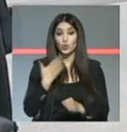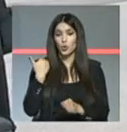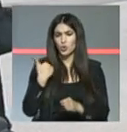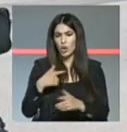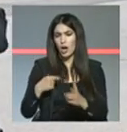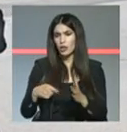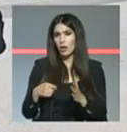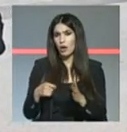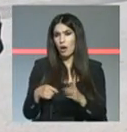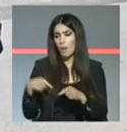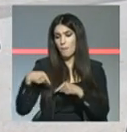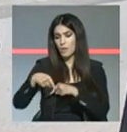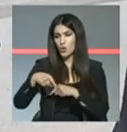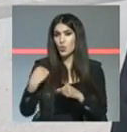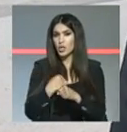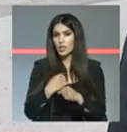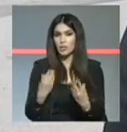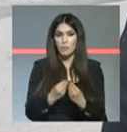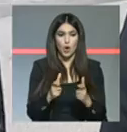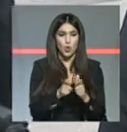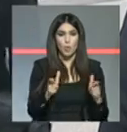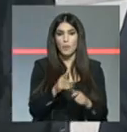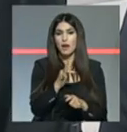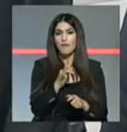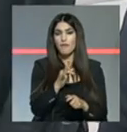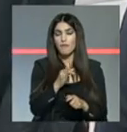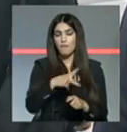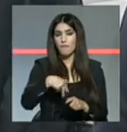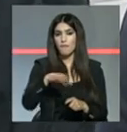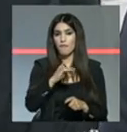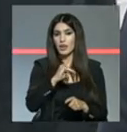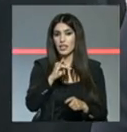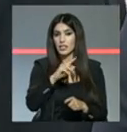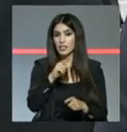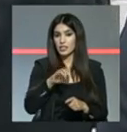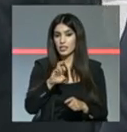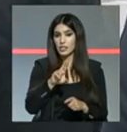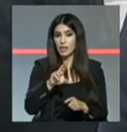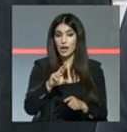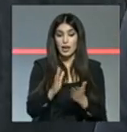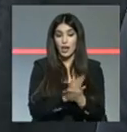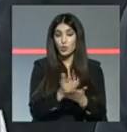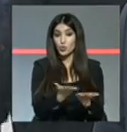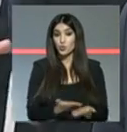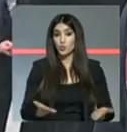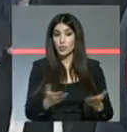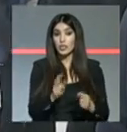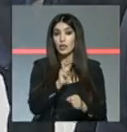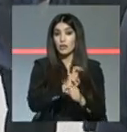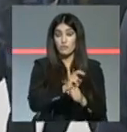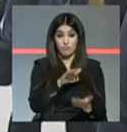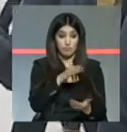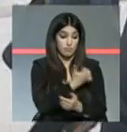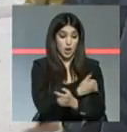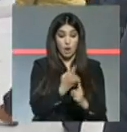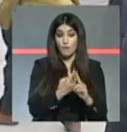مع الفريق متاع فايزر باش نهيئوا الظروف المناسبة باش يقع الاحتفاظ بهم في الظروف والشروط